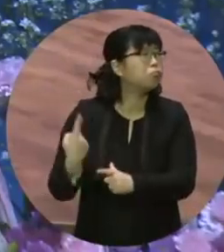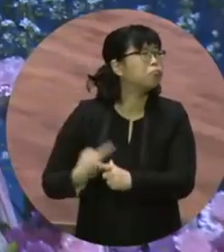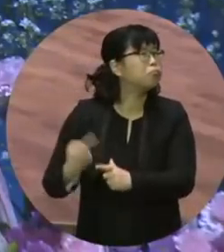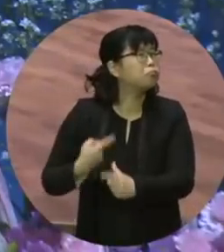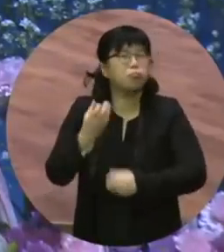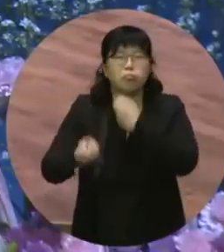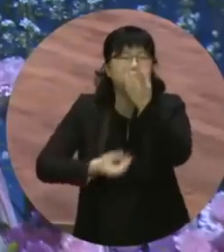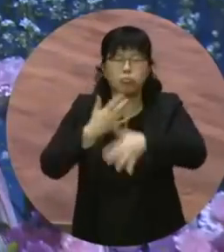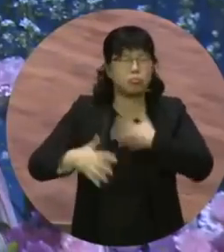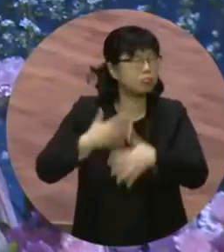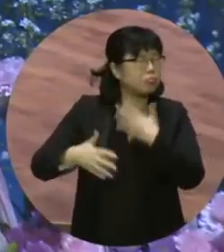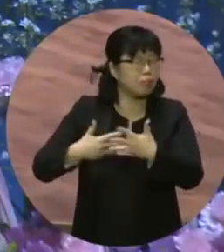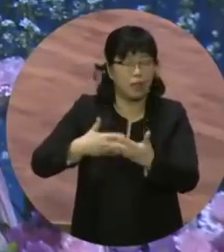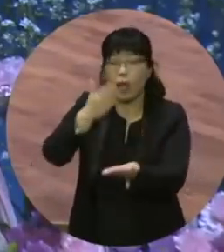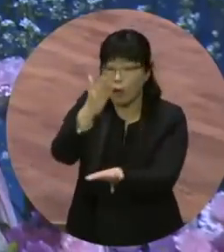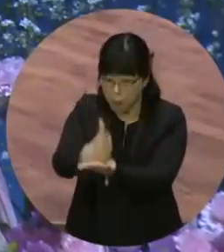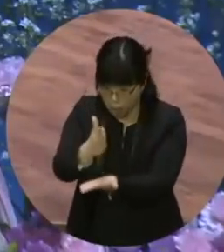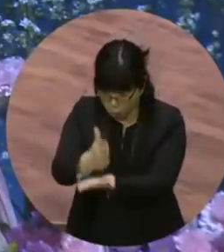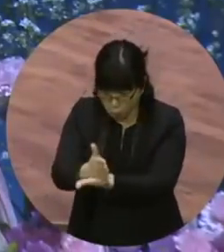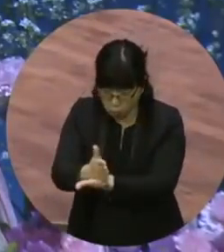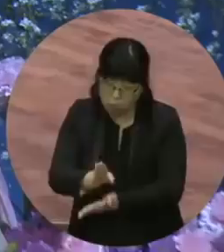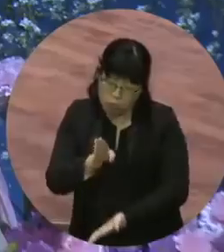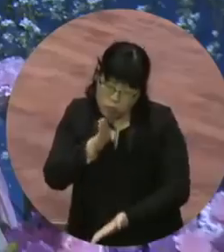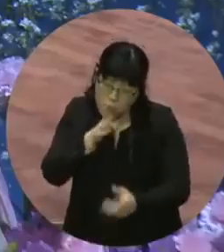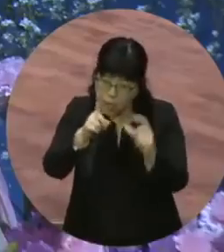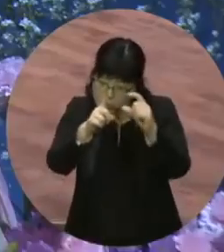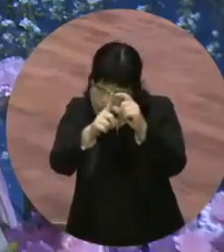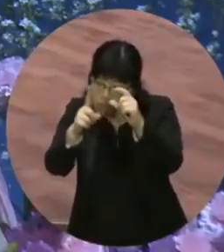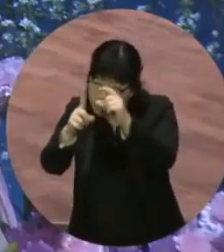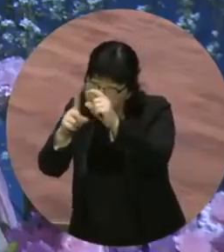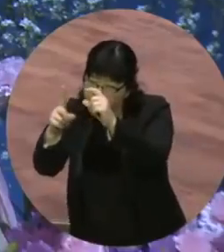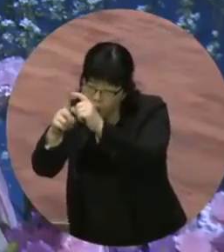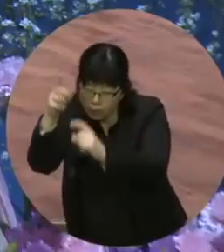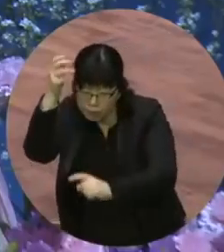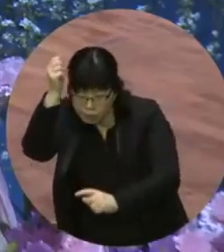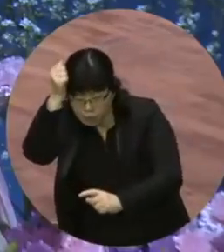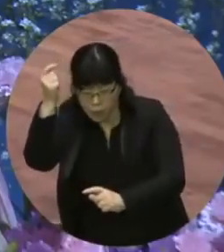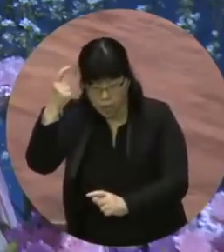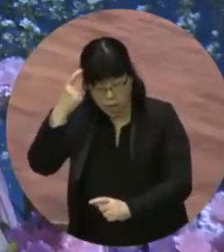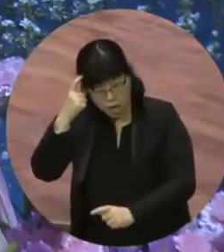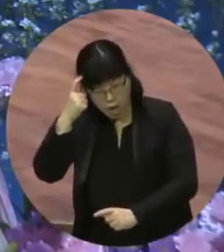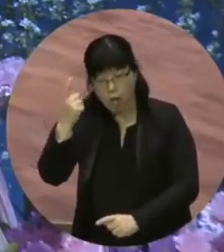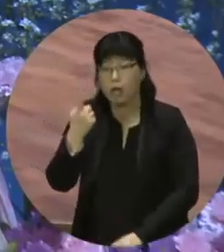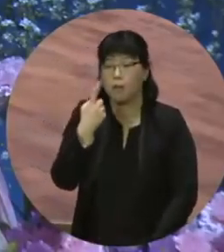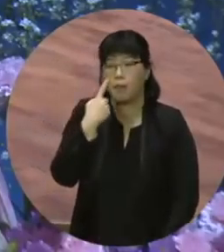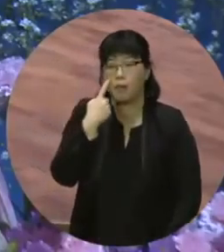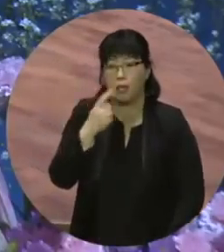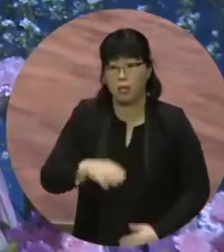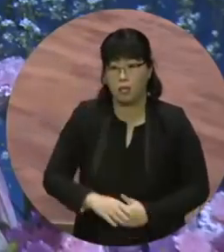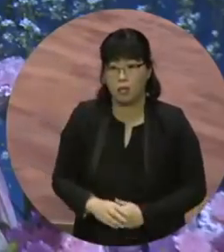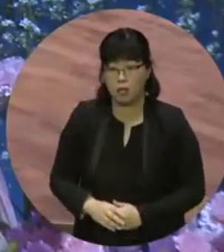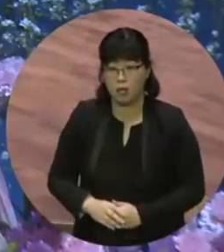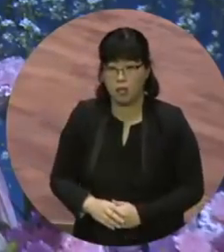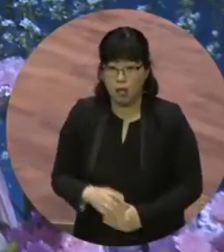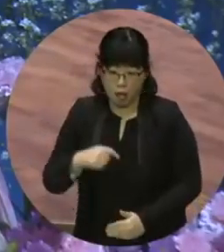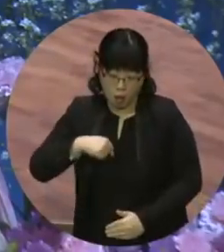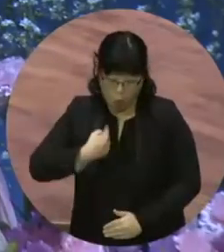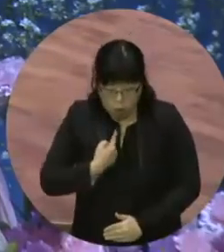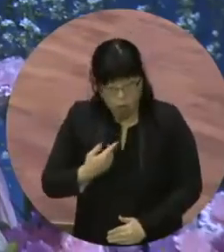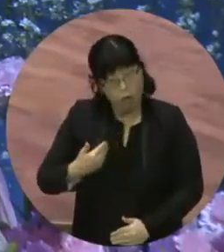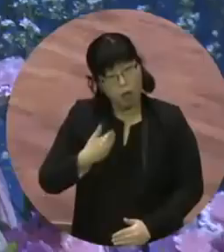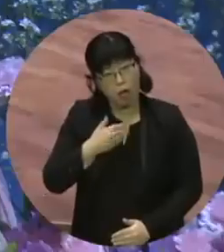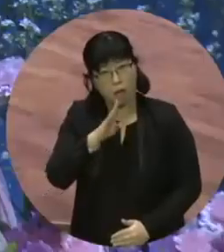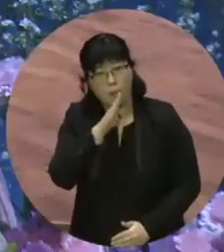하지 마시고, 막연하게 그냥 예배 드리지 마시고, 막연하게 설교 듣지 마시고, 한번 혼자서 깊이 좀